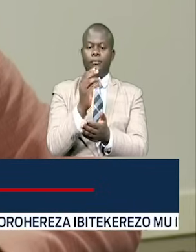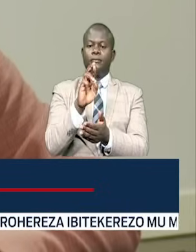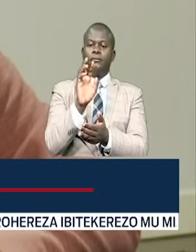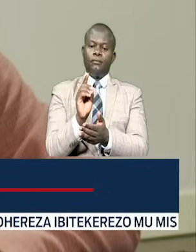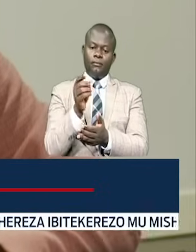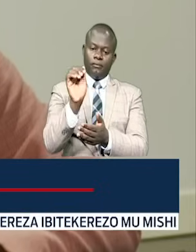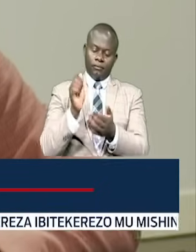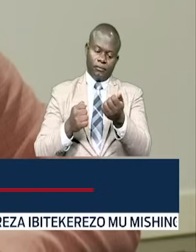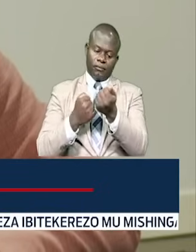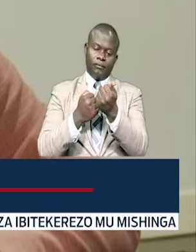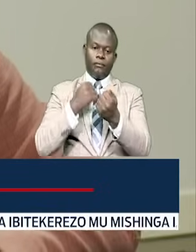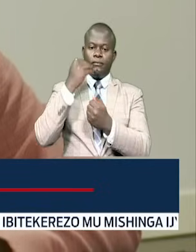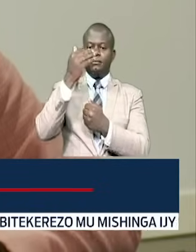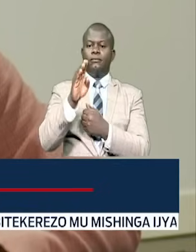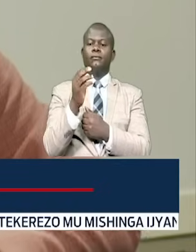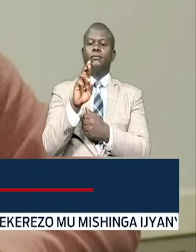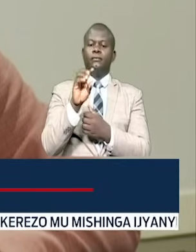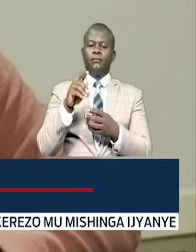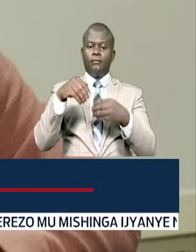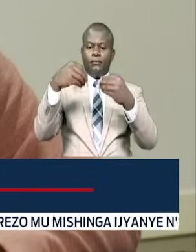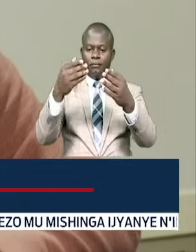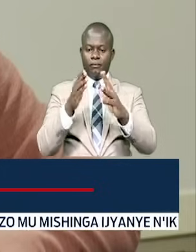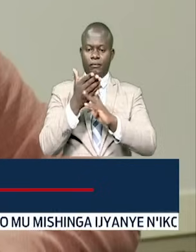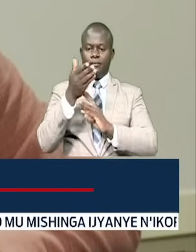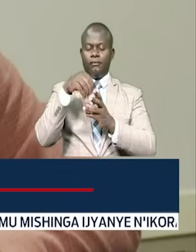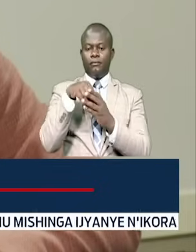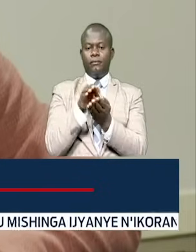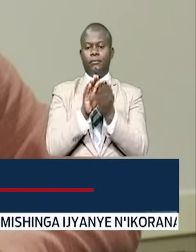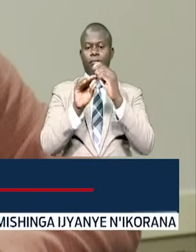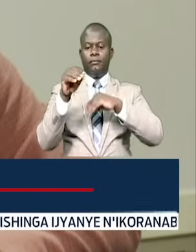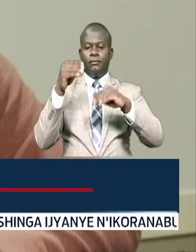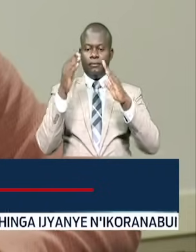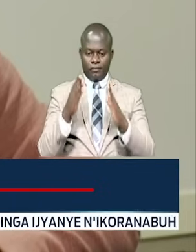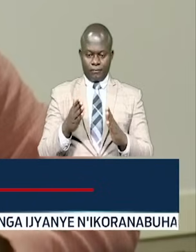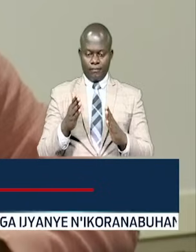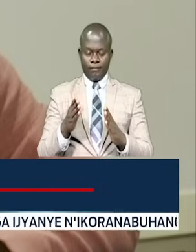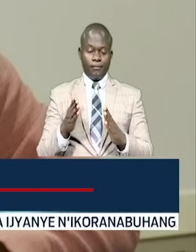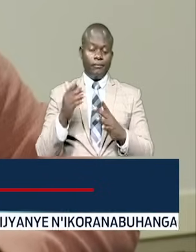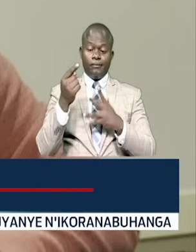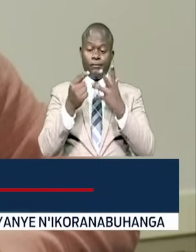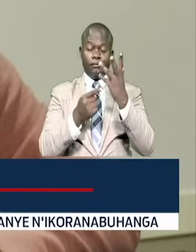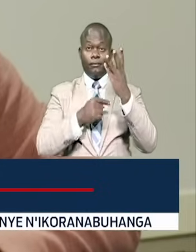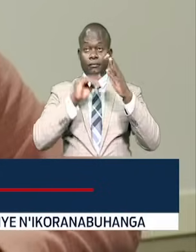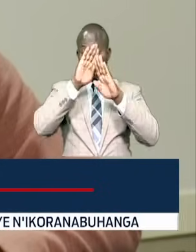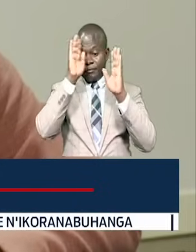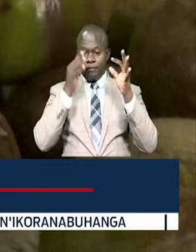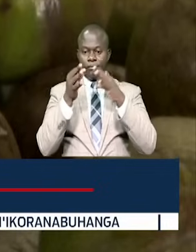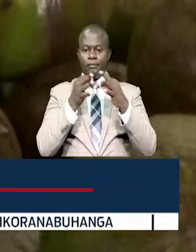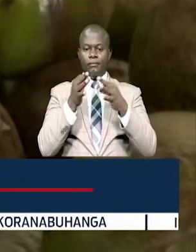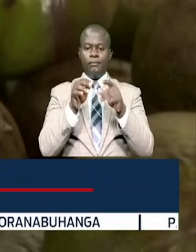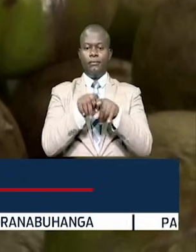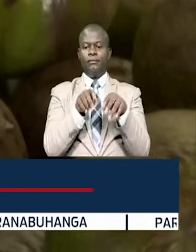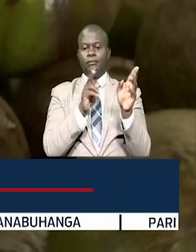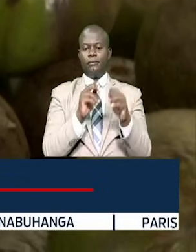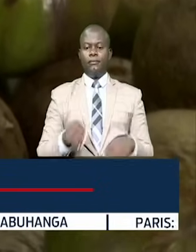ubwo bufasha hanyuma BRD itanga ubufasha binyuze muri banki z'ubucuruzi. Ibindi bisobanuro tuzabitanga nk'uko bisanzwe.